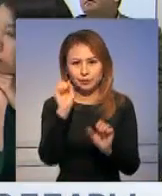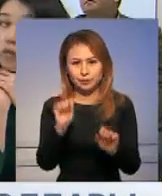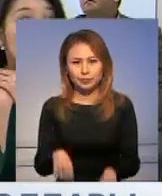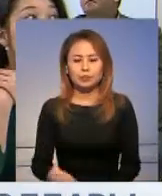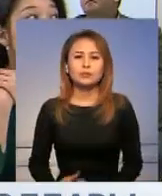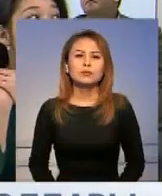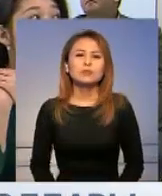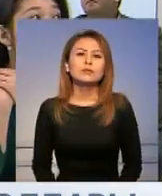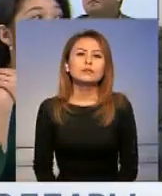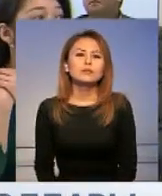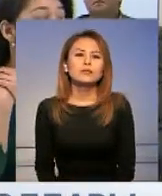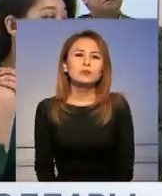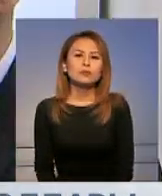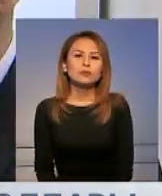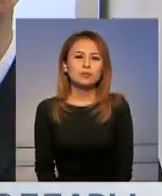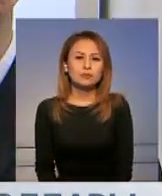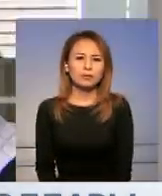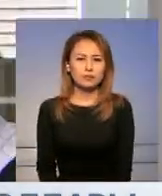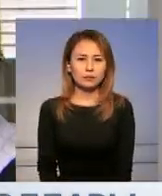беру.